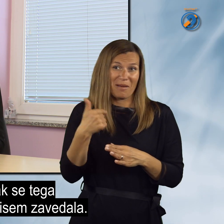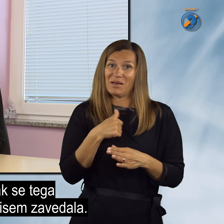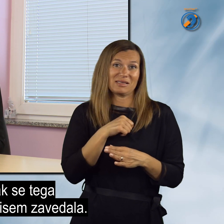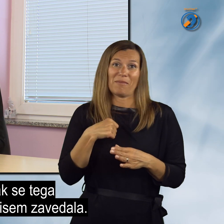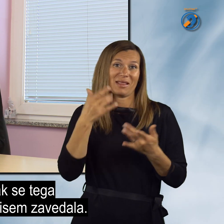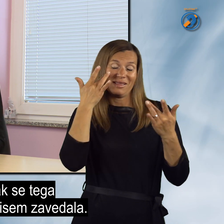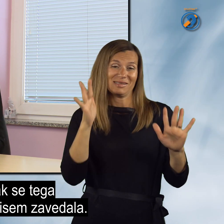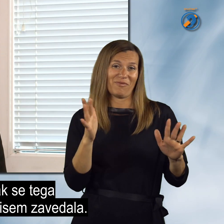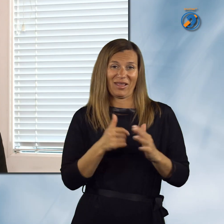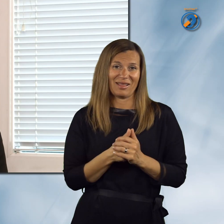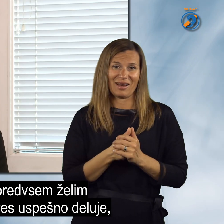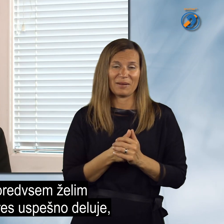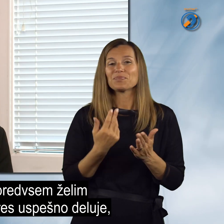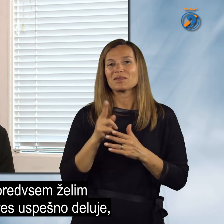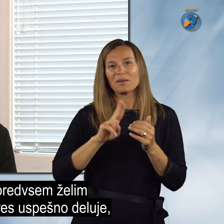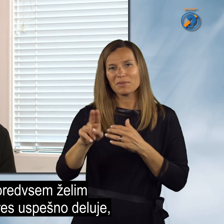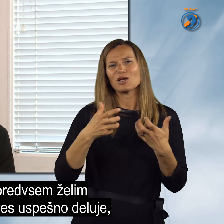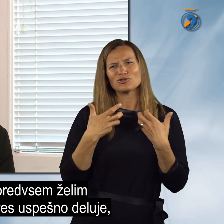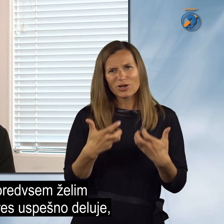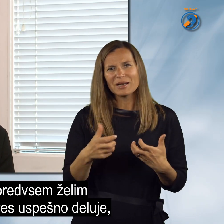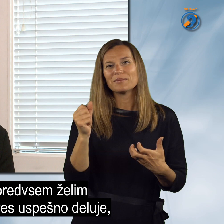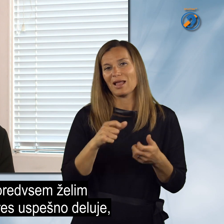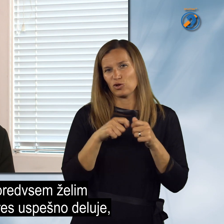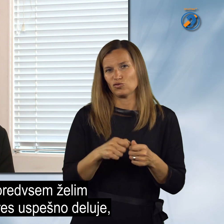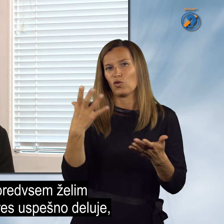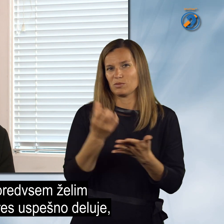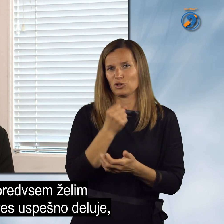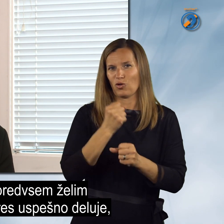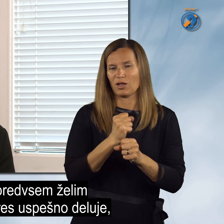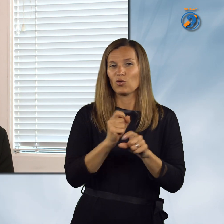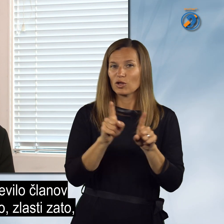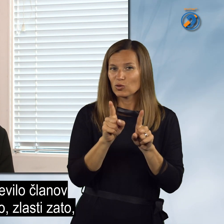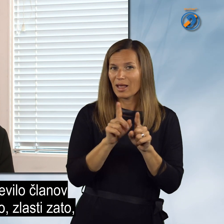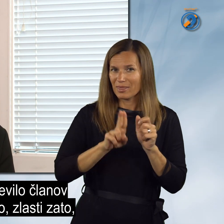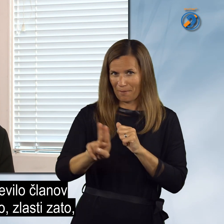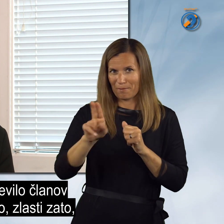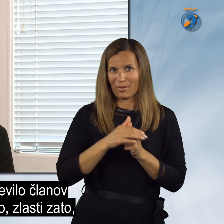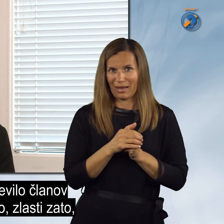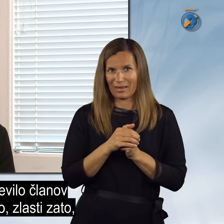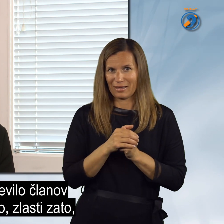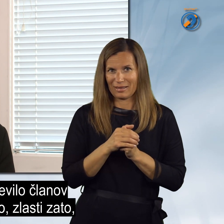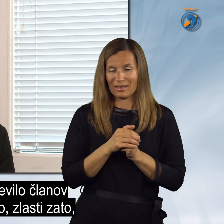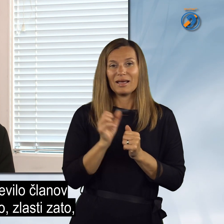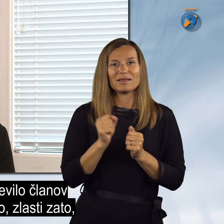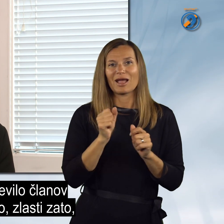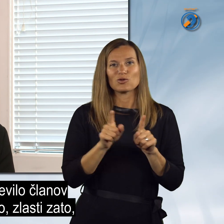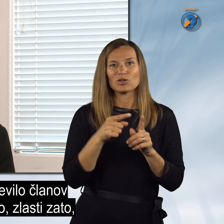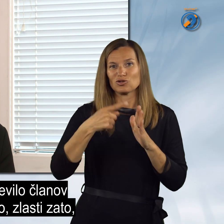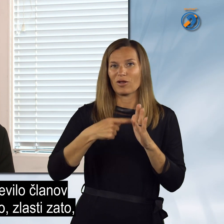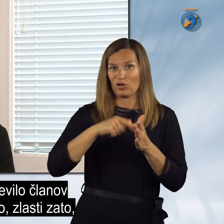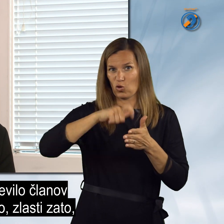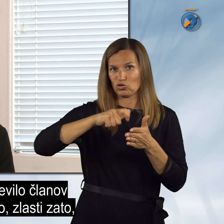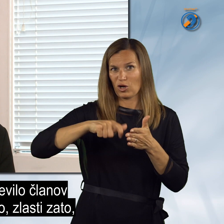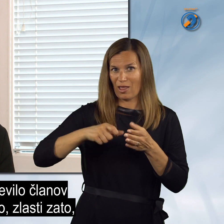sama nisem zavedala. Za naprej predvsem želim društvu to, da res uspešno deluje tudi naprej, da